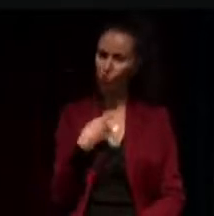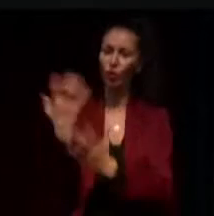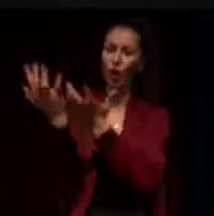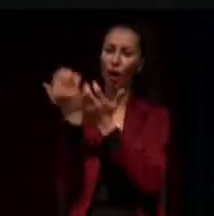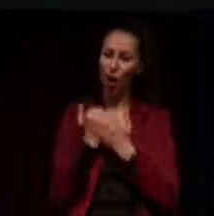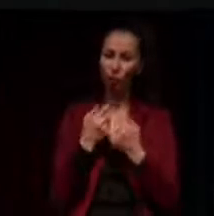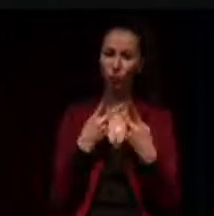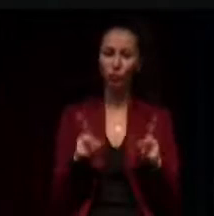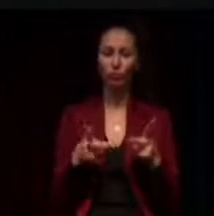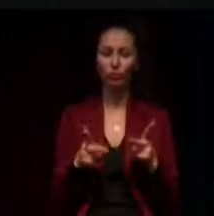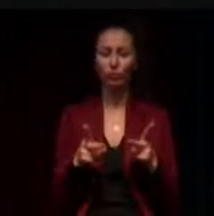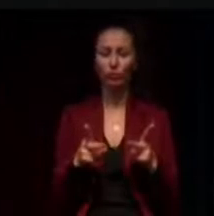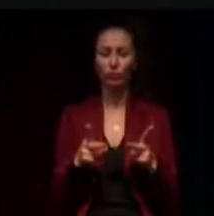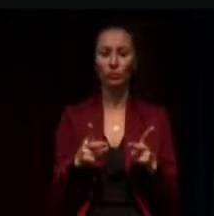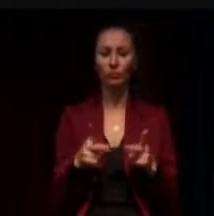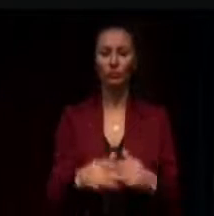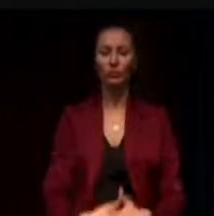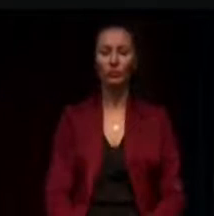alabiliyoruz.